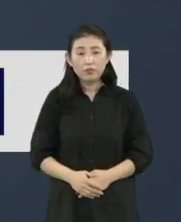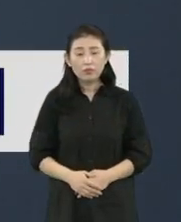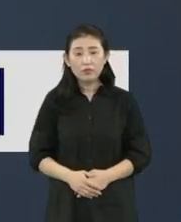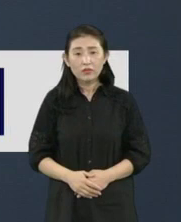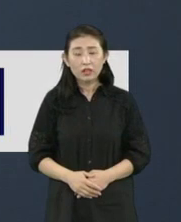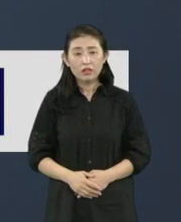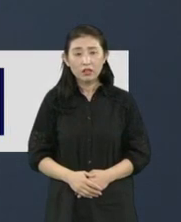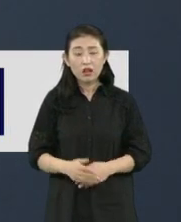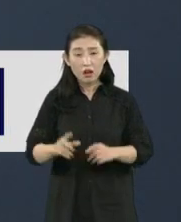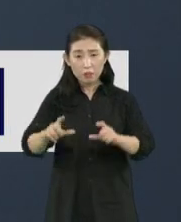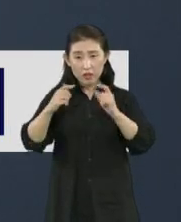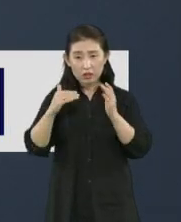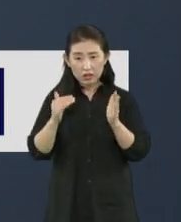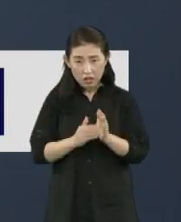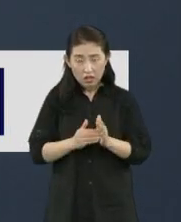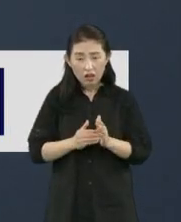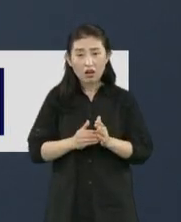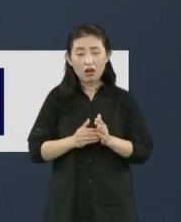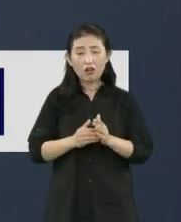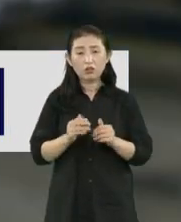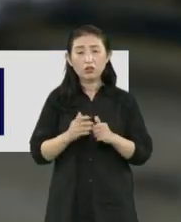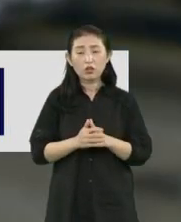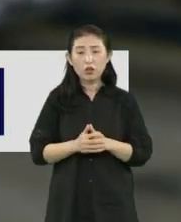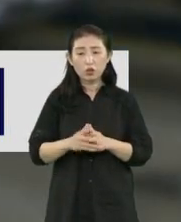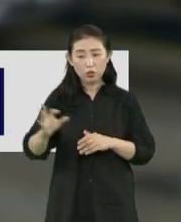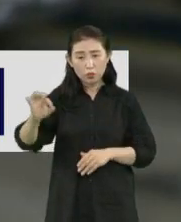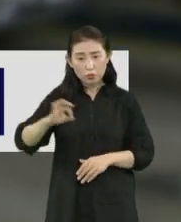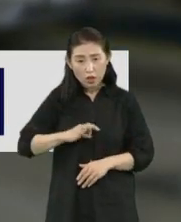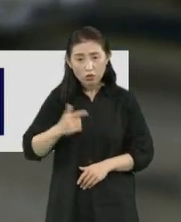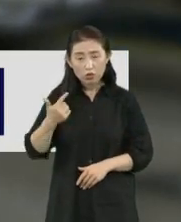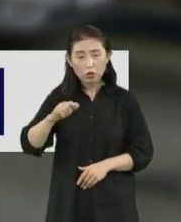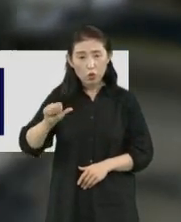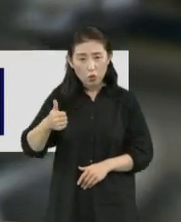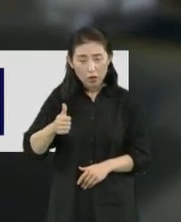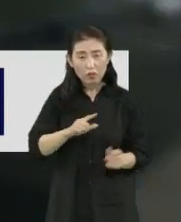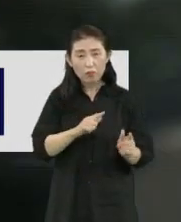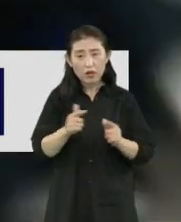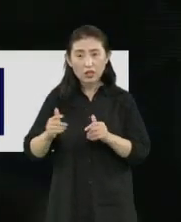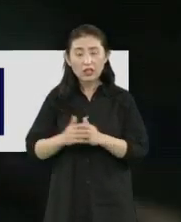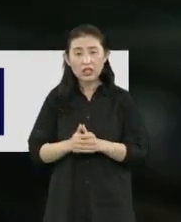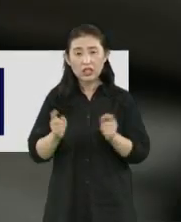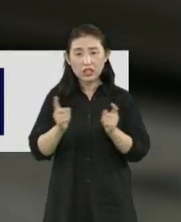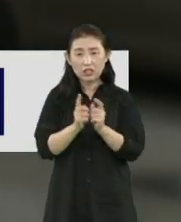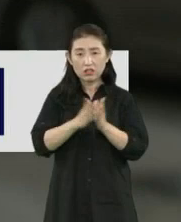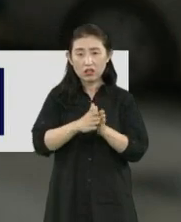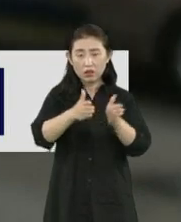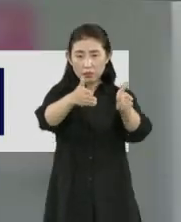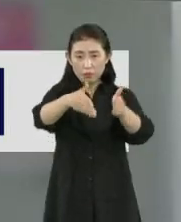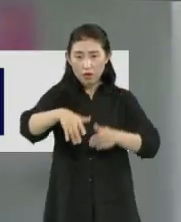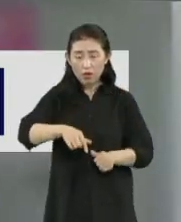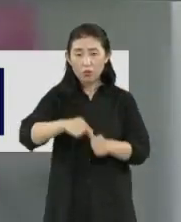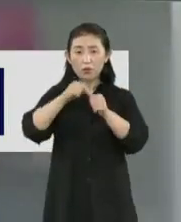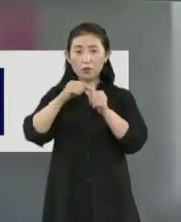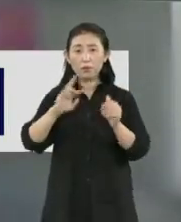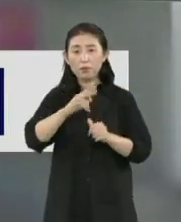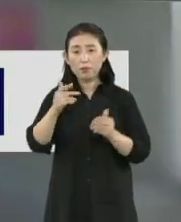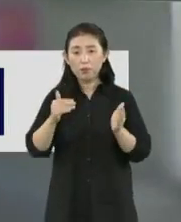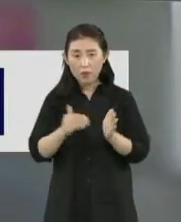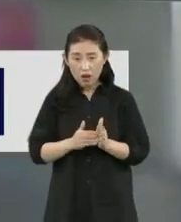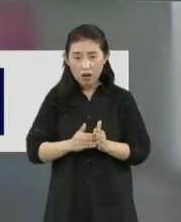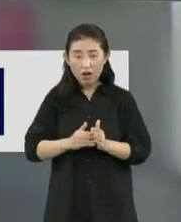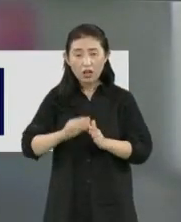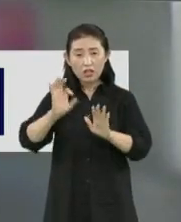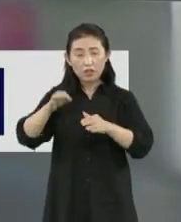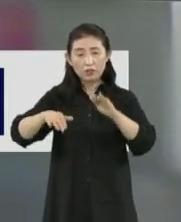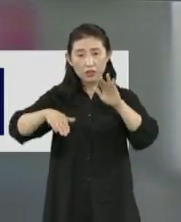따라 안전순찰원 904명과 요금수납원 6,500여 명 등을 직고용과 자회사로 전환했고